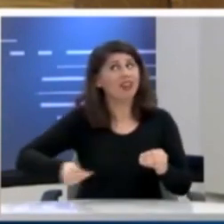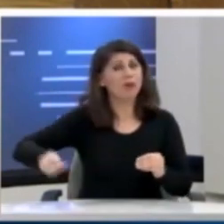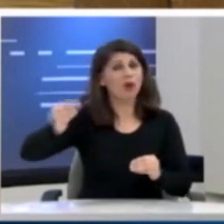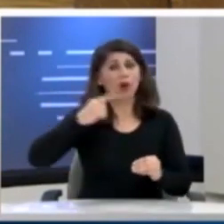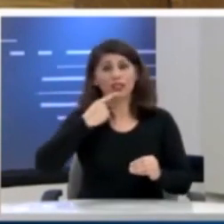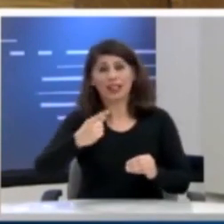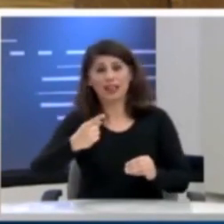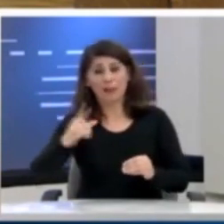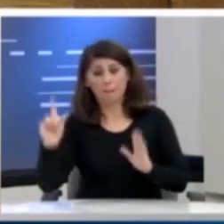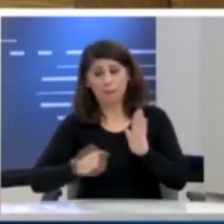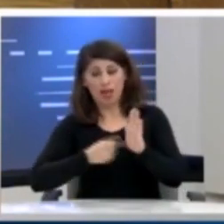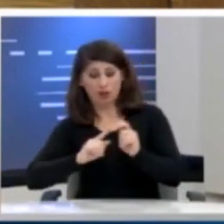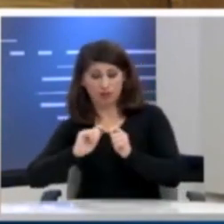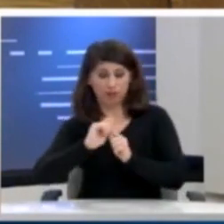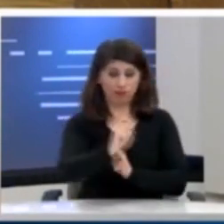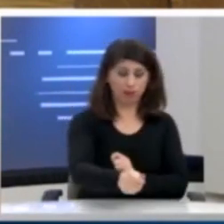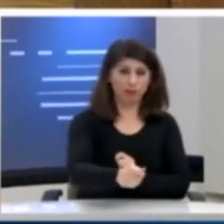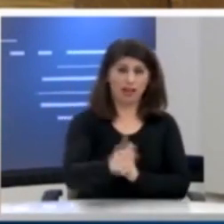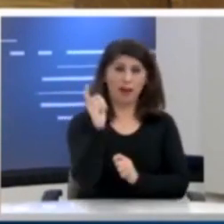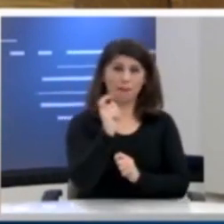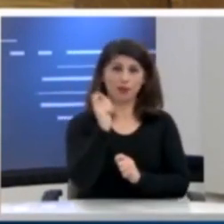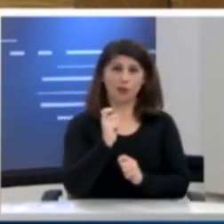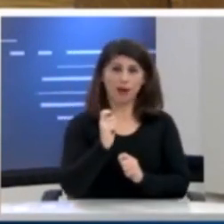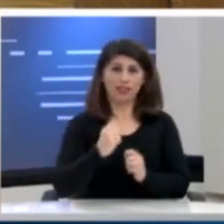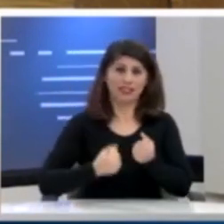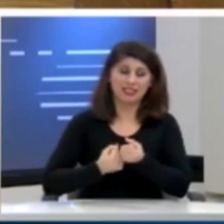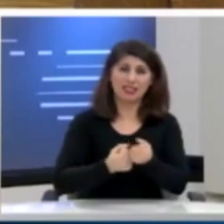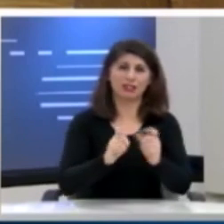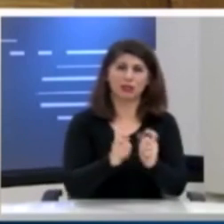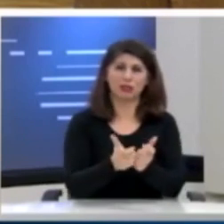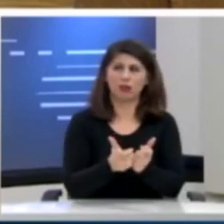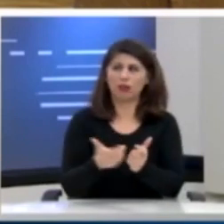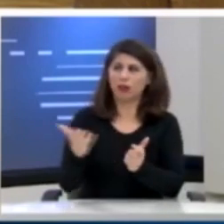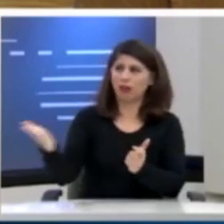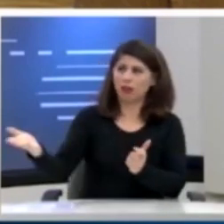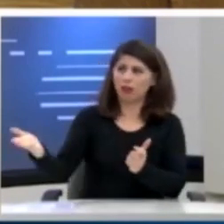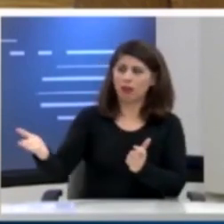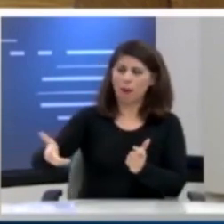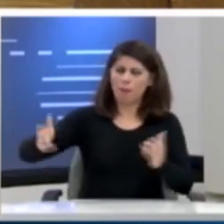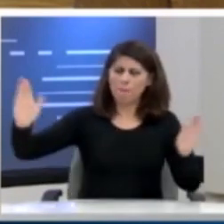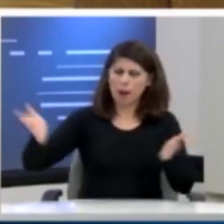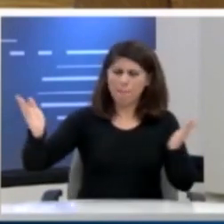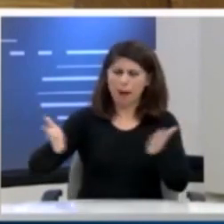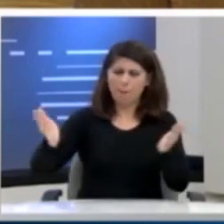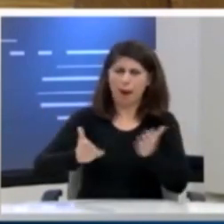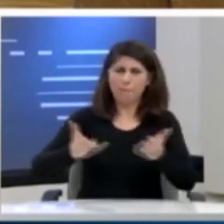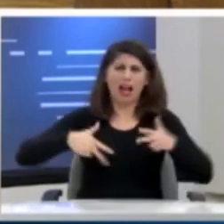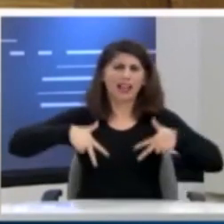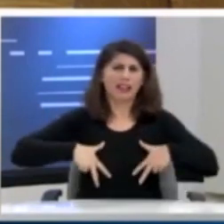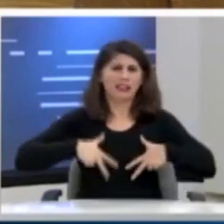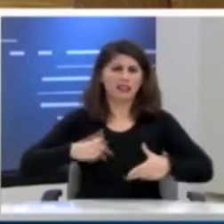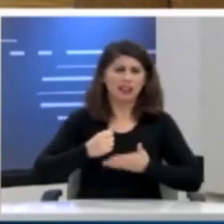για εφάπαξ επιδόματα στήριξης της οικογένειας, τη στιγμή που έχετε πετσοκόψει την κρατική